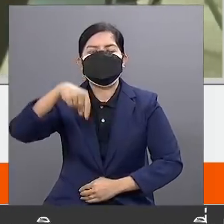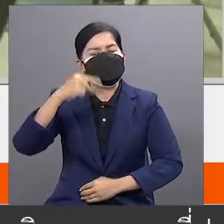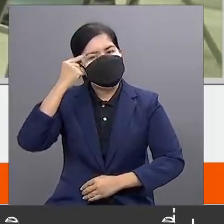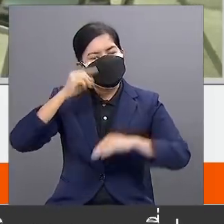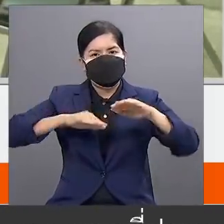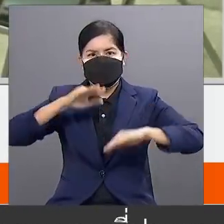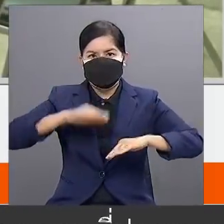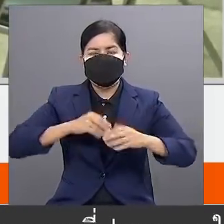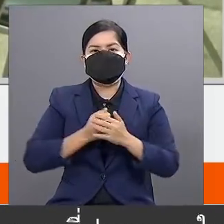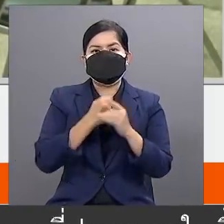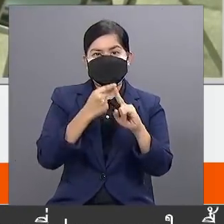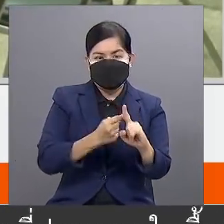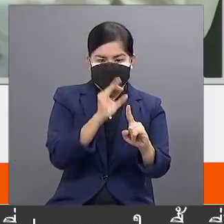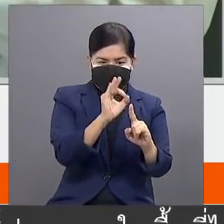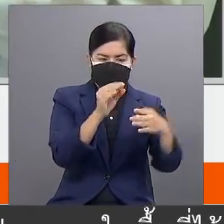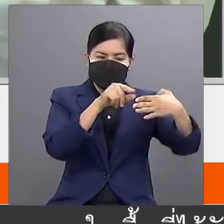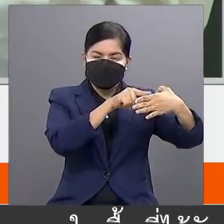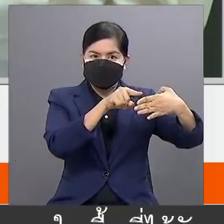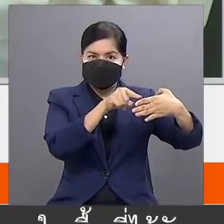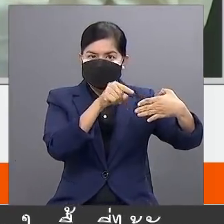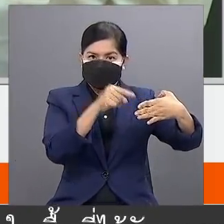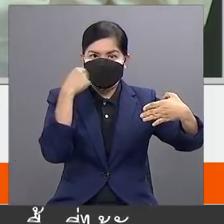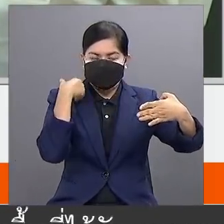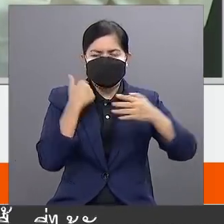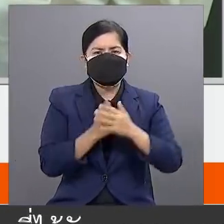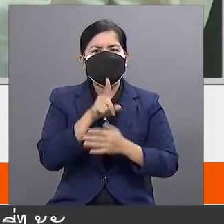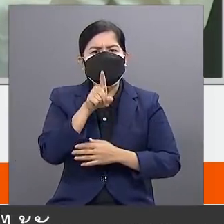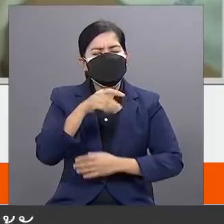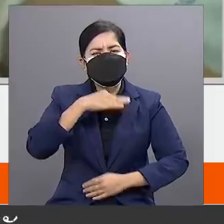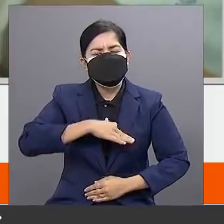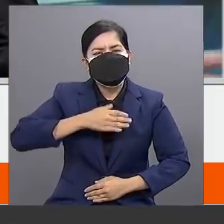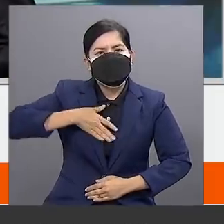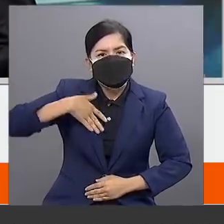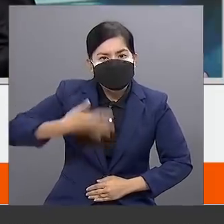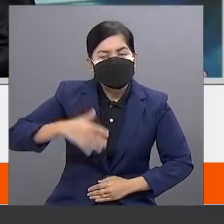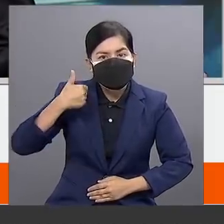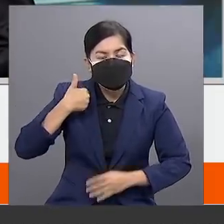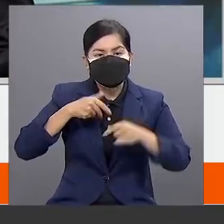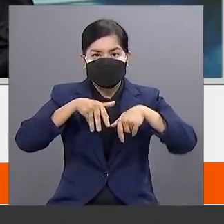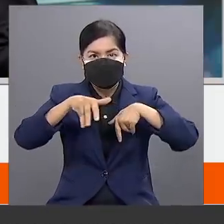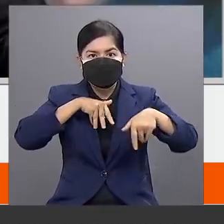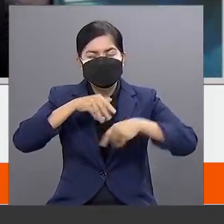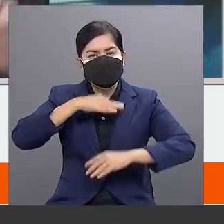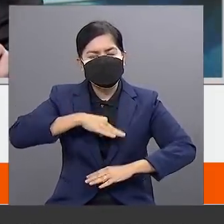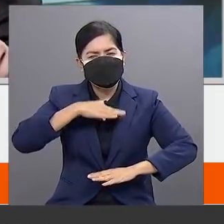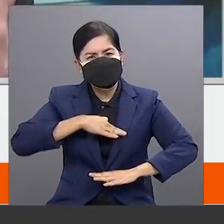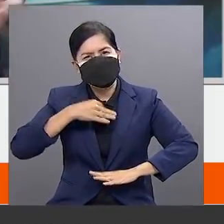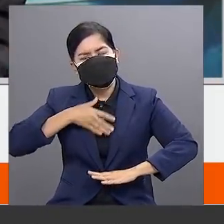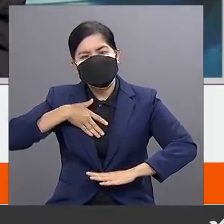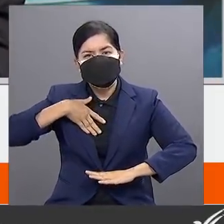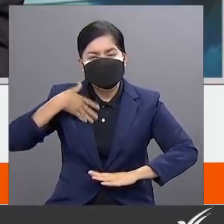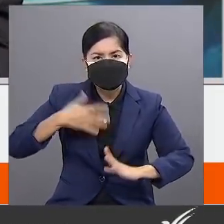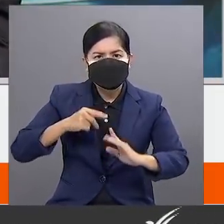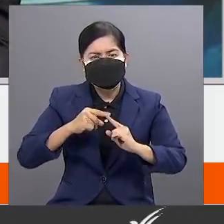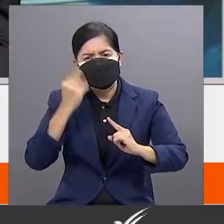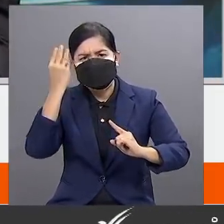ี้ครับมีคกงวล่พราชาชจะสบสนหอเป่เพระที่ผ่านมาเราจะใช้ไงแอบที่ไหนแ